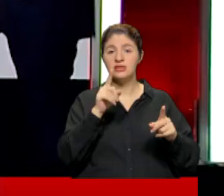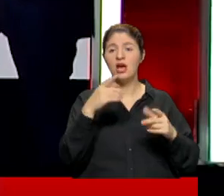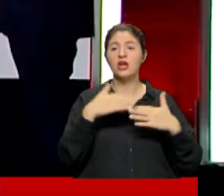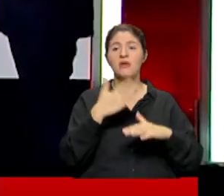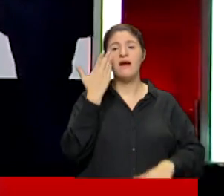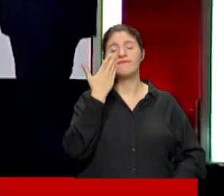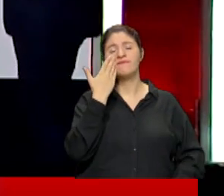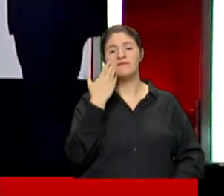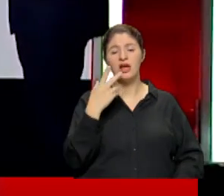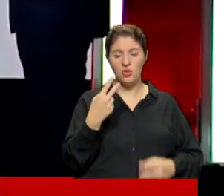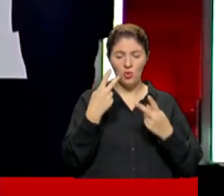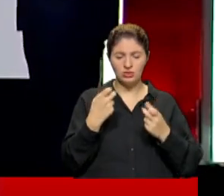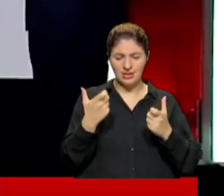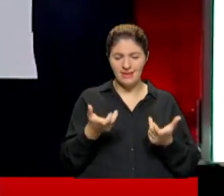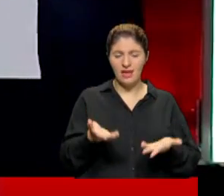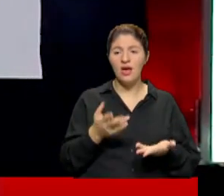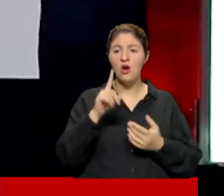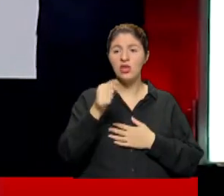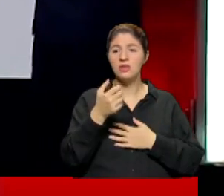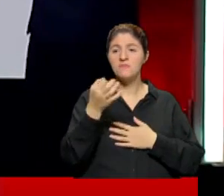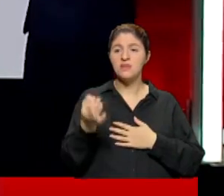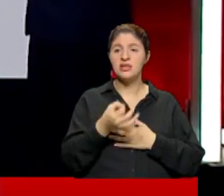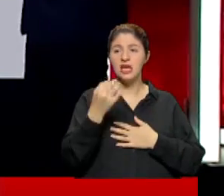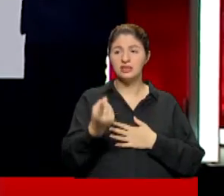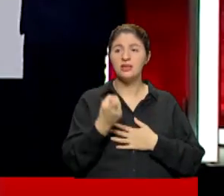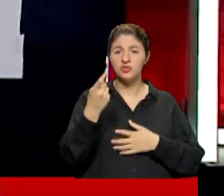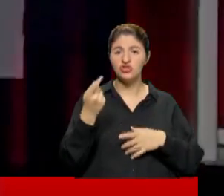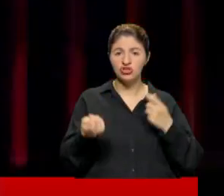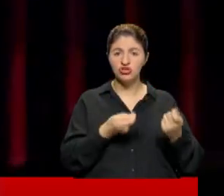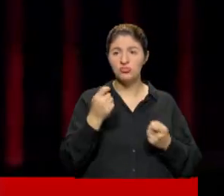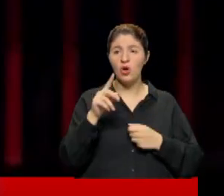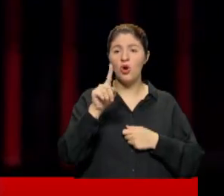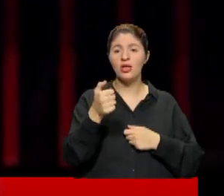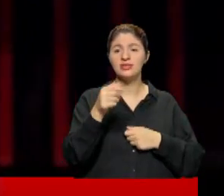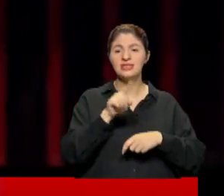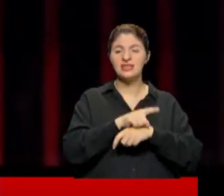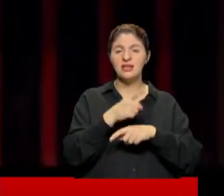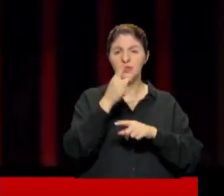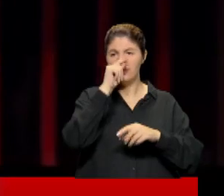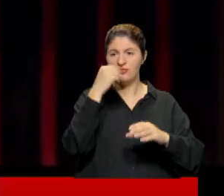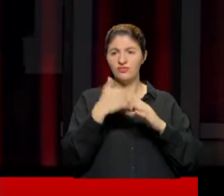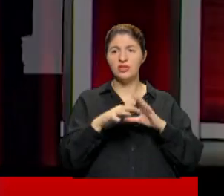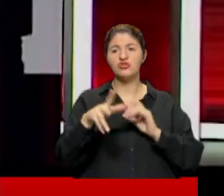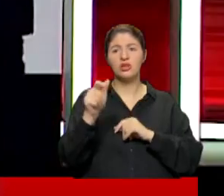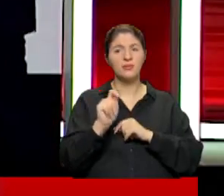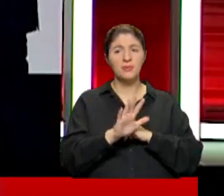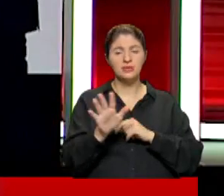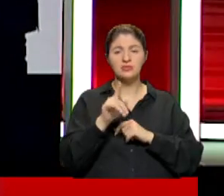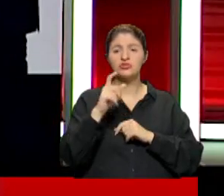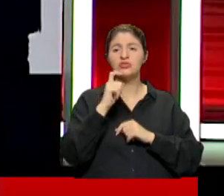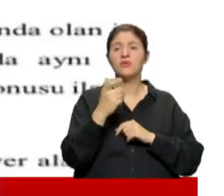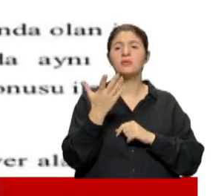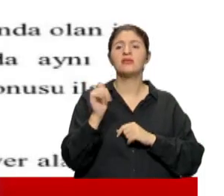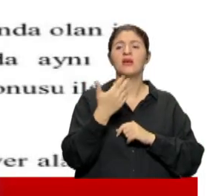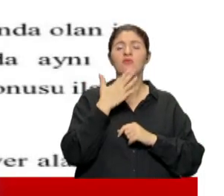keyif yaparken oturduğunuz yerde 16 milyar saatlik bir çalışmayı 16 saniyelik bir tweetle Ç alamazsınız cevap vermeye bile